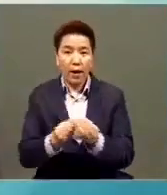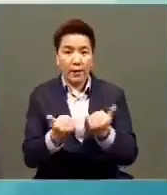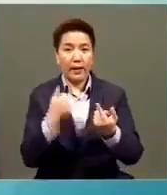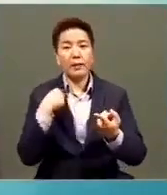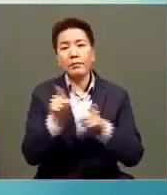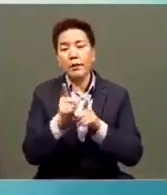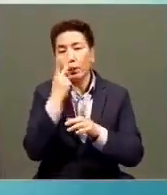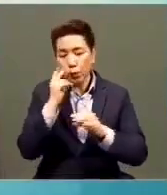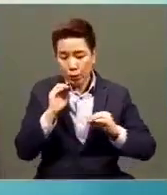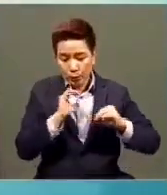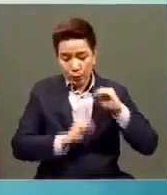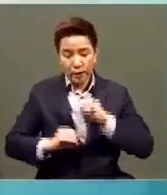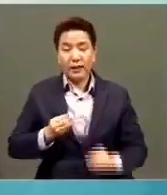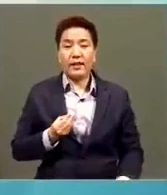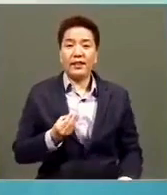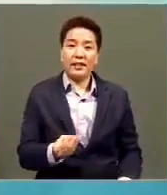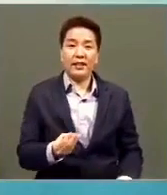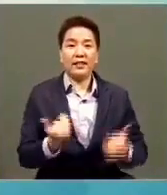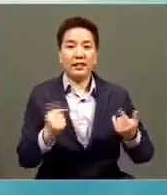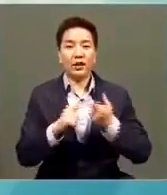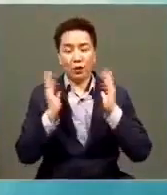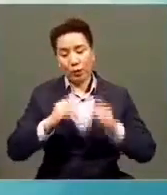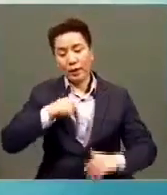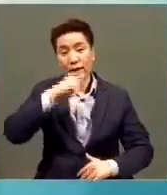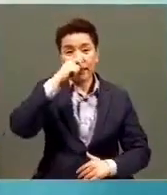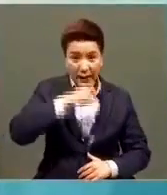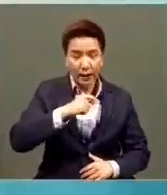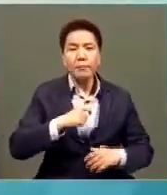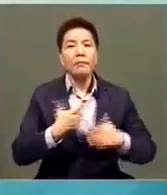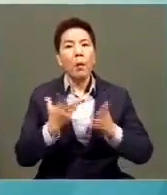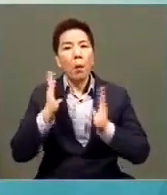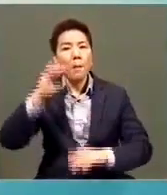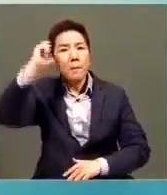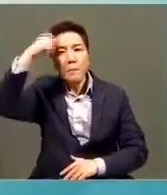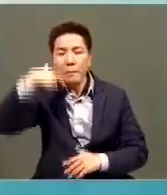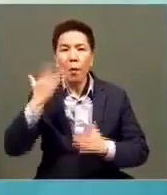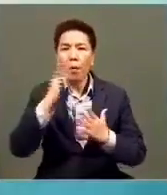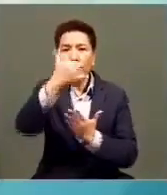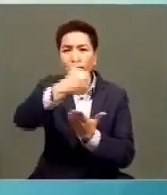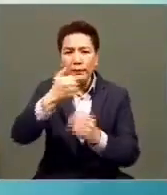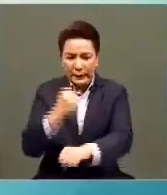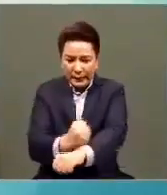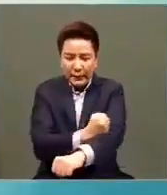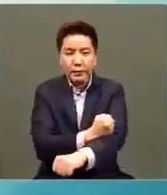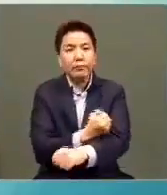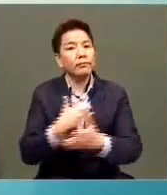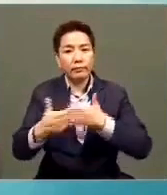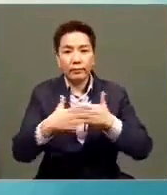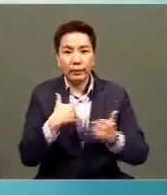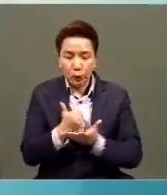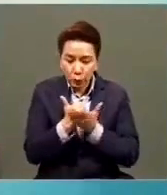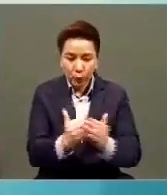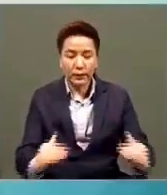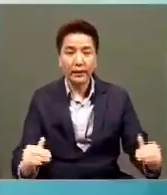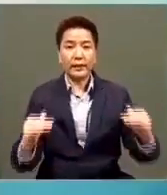ให้เขาได้รับการดูแลอย่างปลอดภัยไม่ว่าจะเป็นประชาชนชาวไทยหรือว่าเพื่อนบ้านของเราที่เขามาใช้แรงงานในบ้านเราก็ต้องดูแลอย่าง